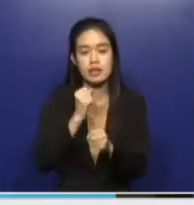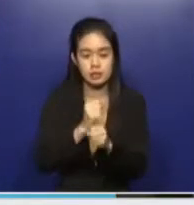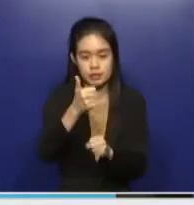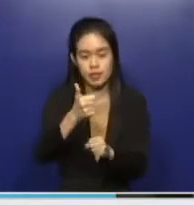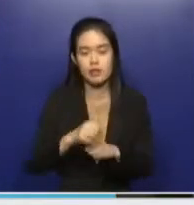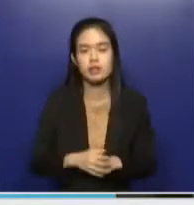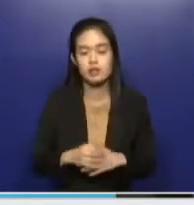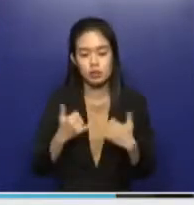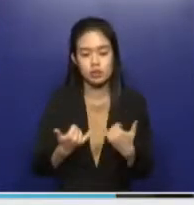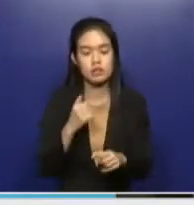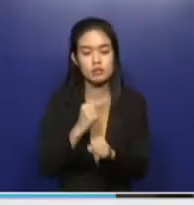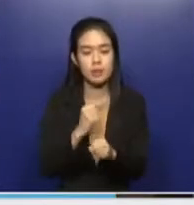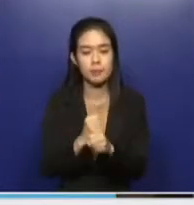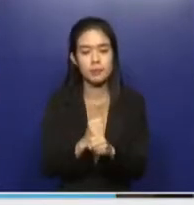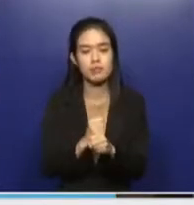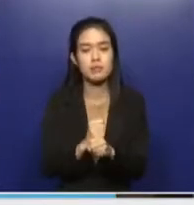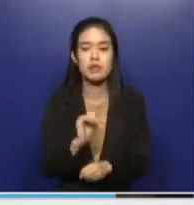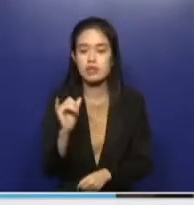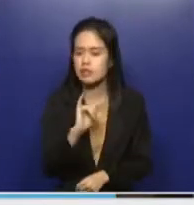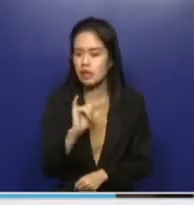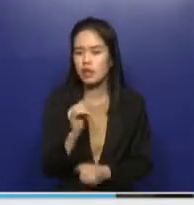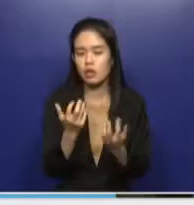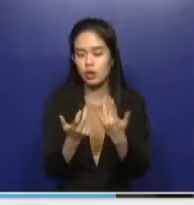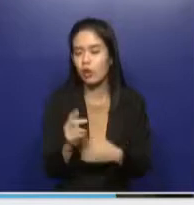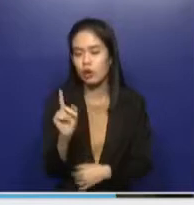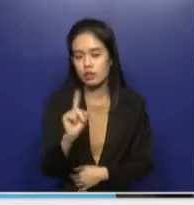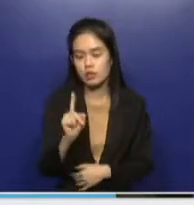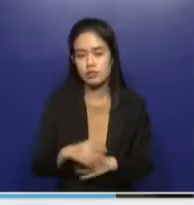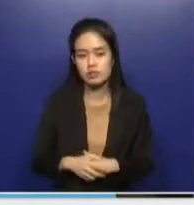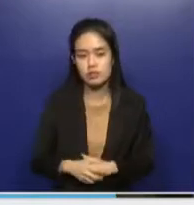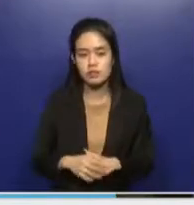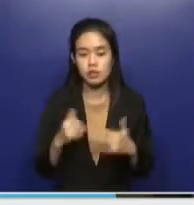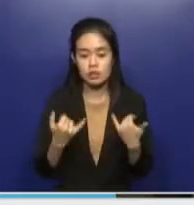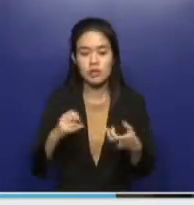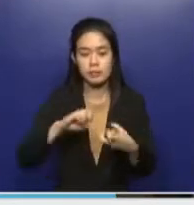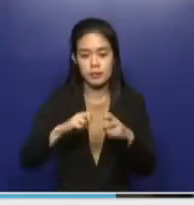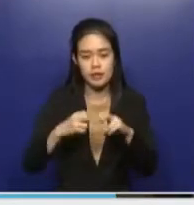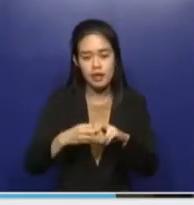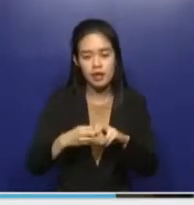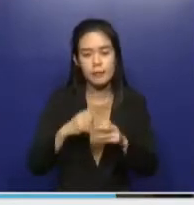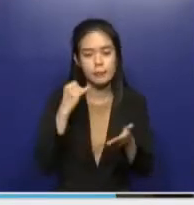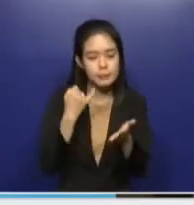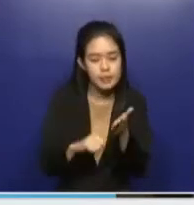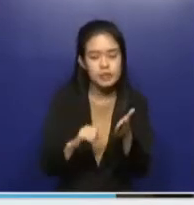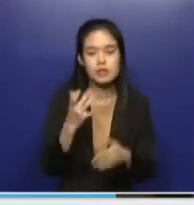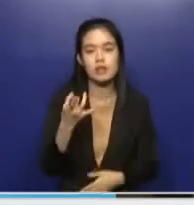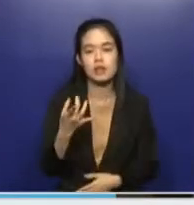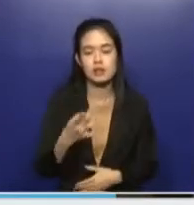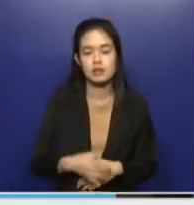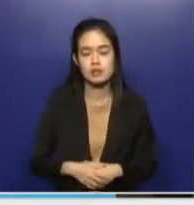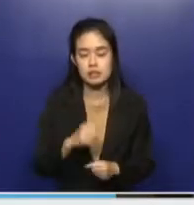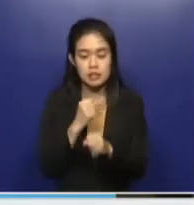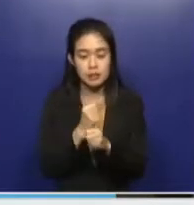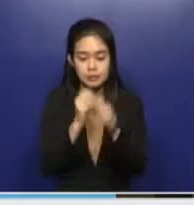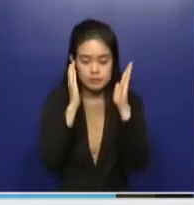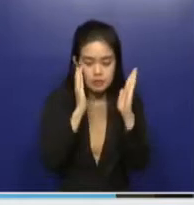านประธานก็คือกรุณาอย่ามองข้ามเหตุการณ์นี้ว่าเป็นข้อผิดพลาดจะโดยบังเอิญโ